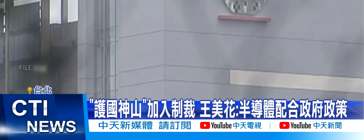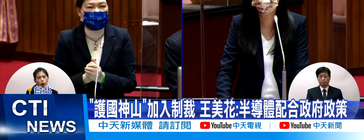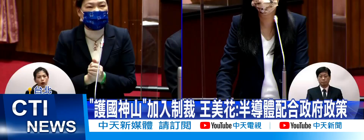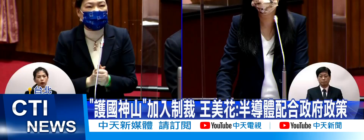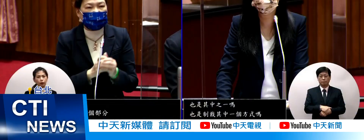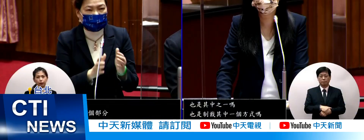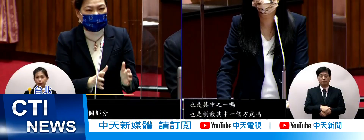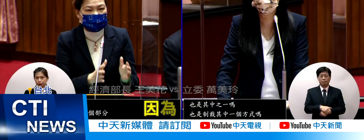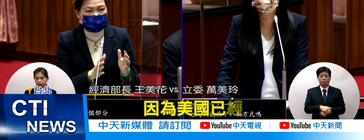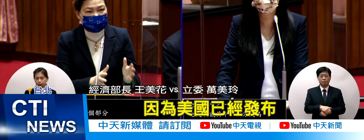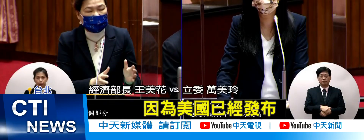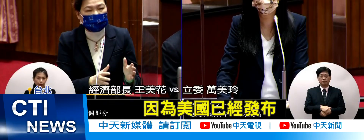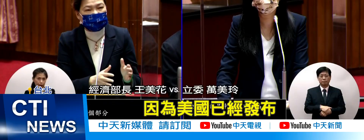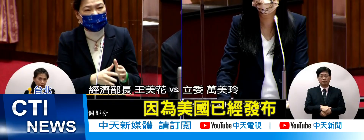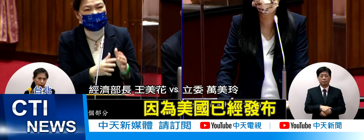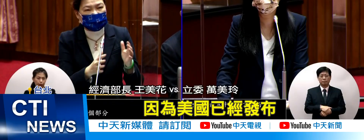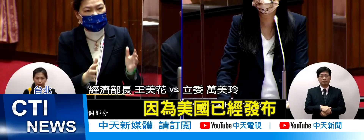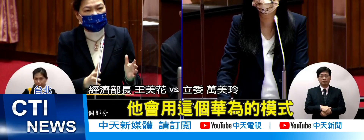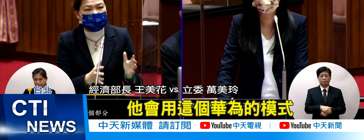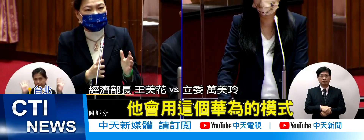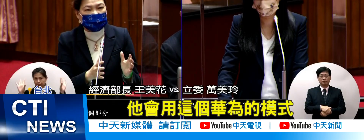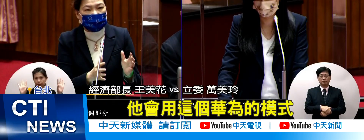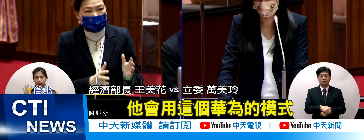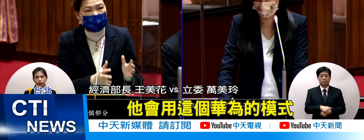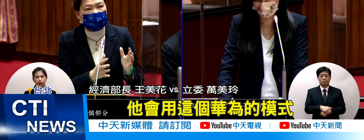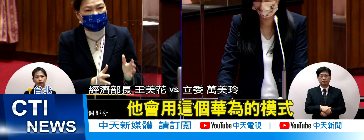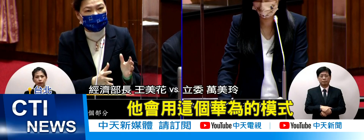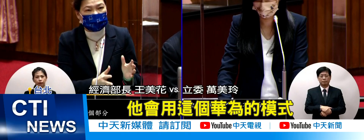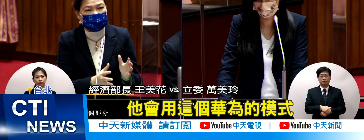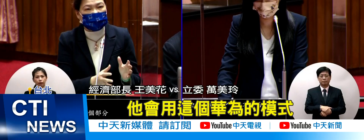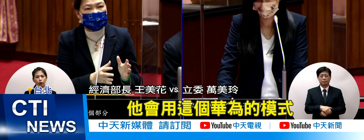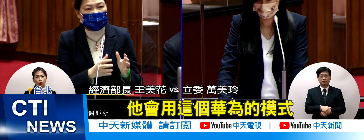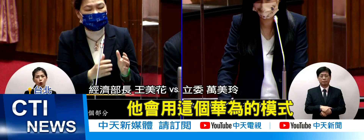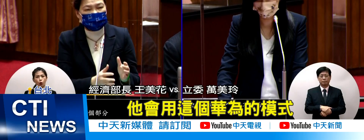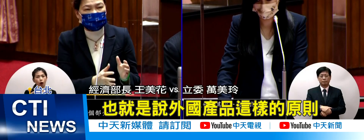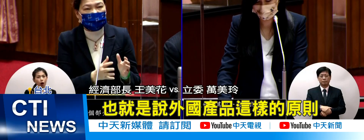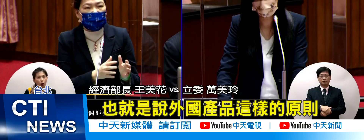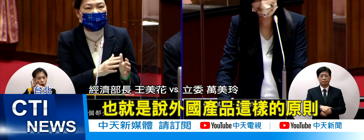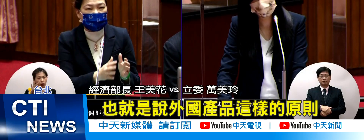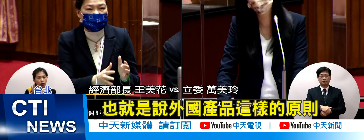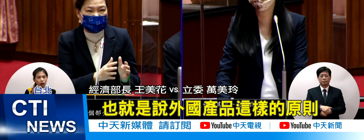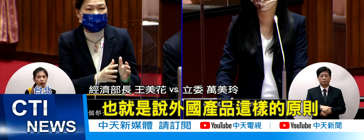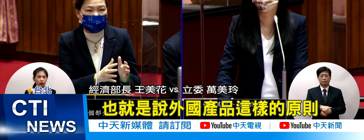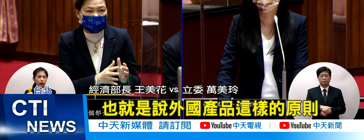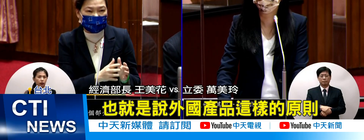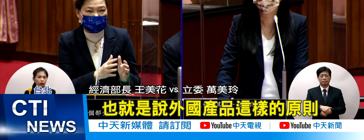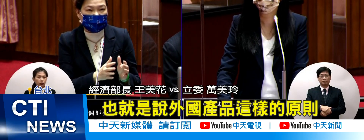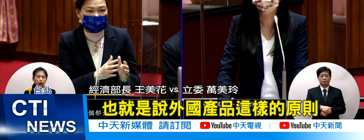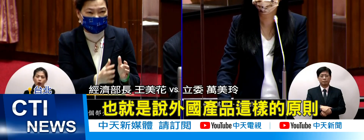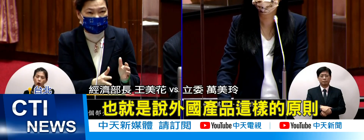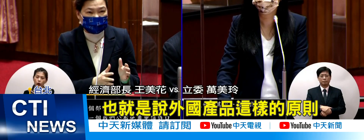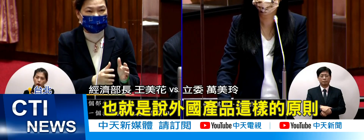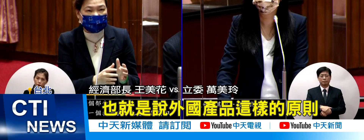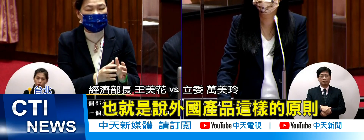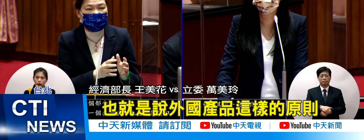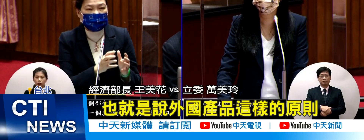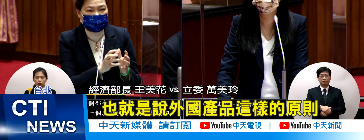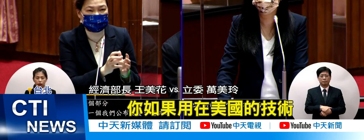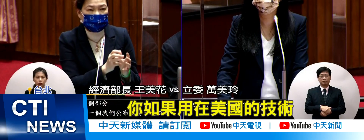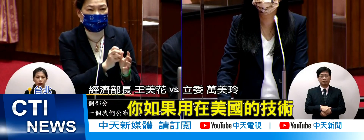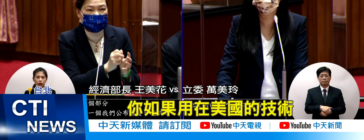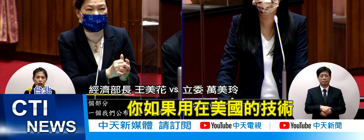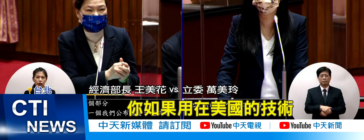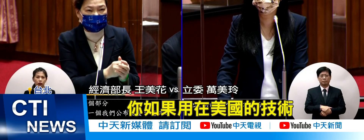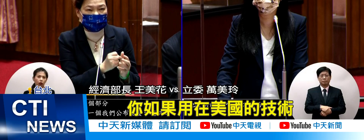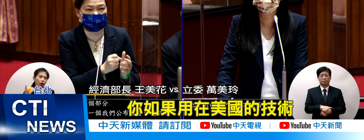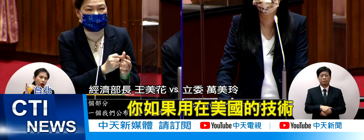货。 因为美国已经发布，他会用这个华为的模式，也就是说外国产品的这样的原则呢，你如